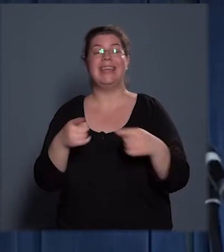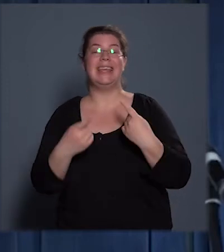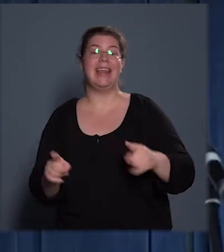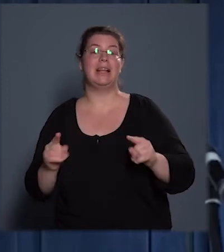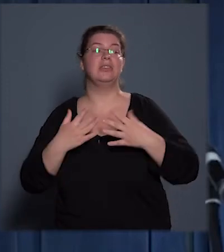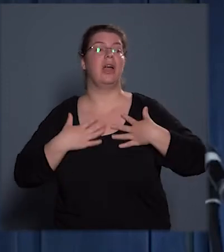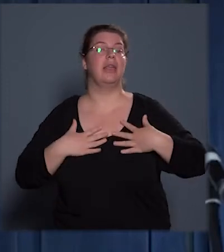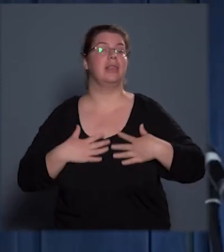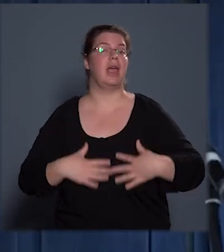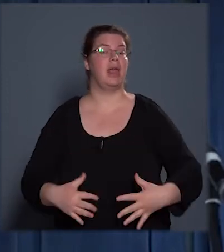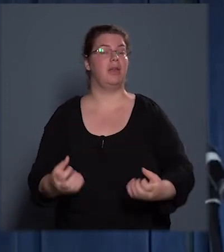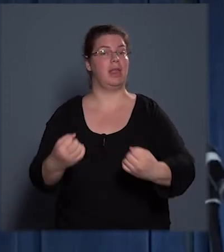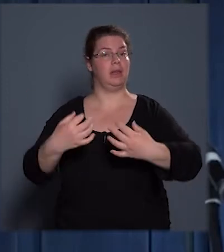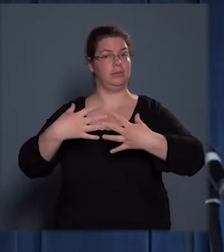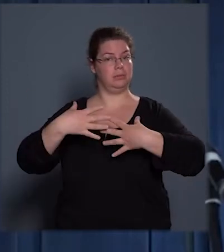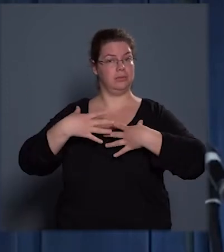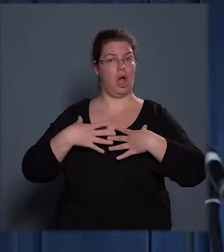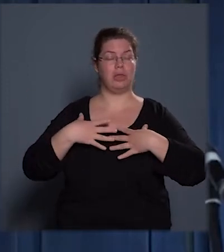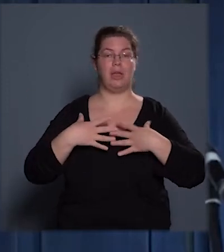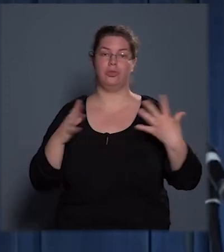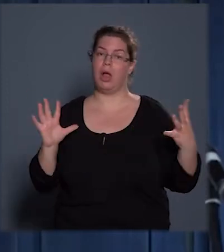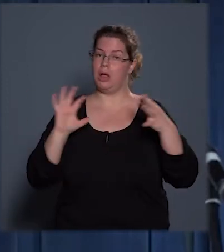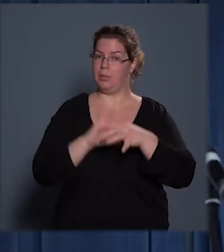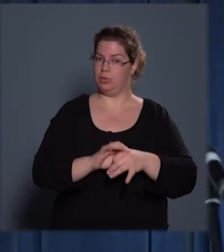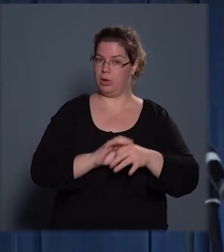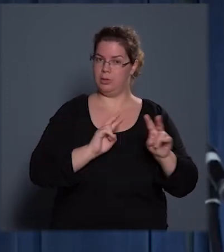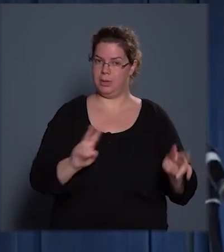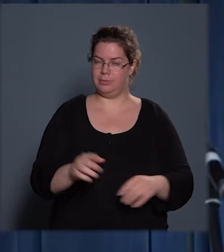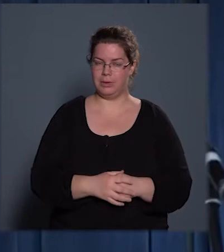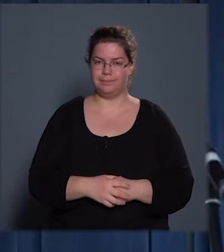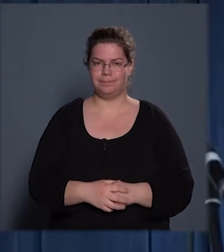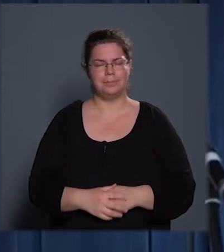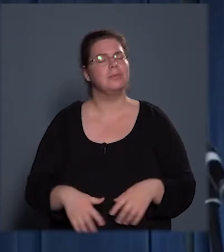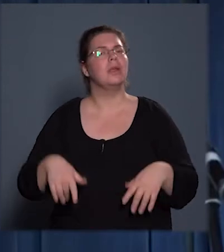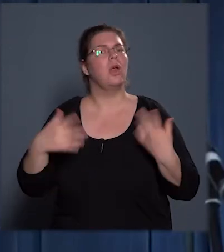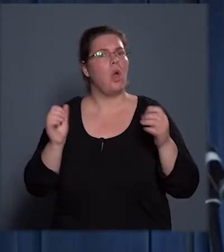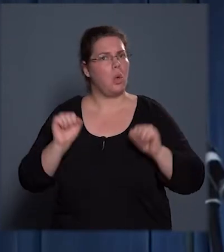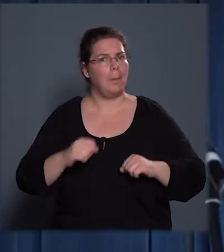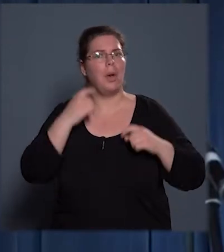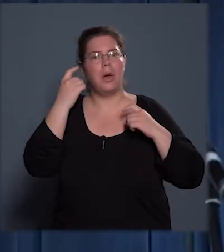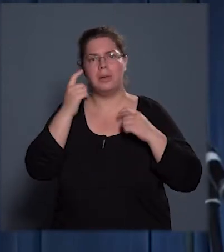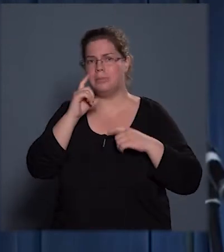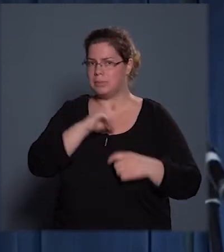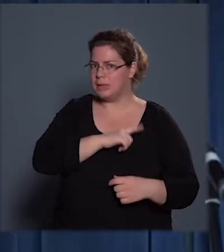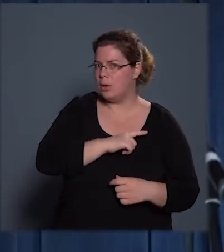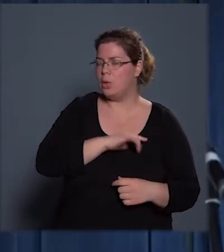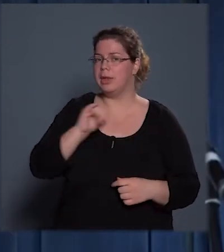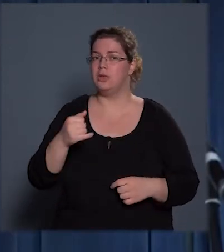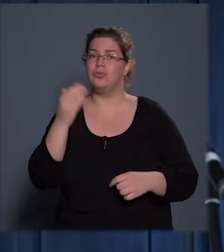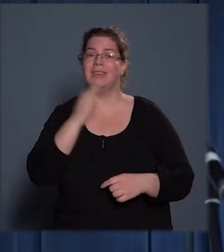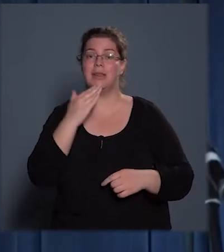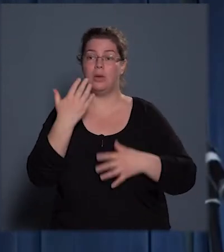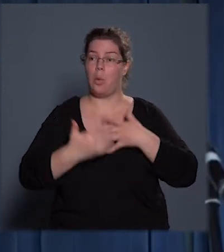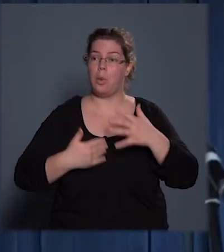szervezetre gyakorolt hatásával van kapcsolatban. Komoly pszichológiai és fiziológiai